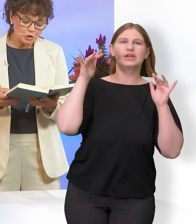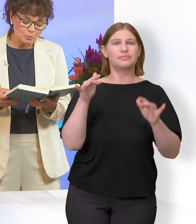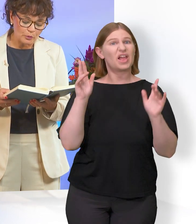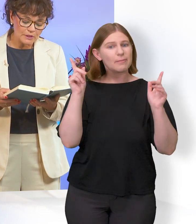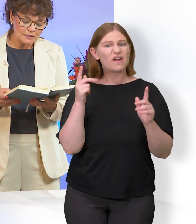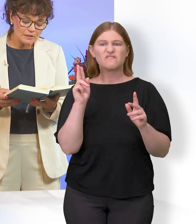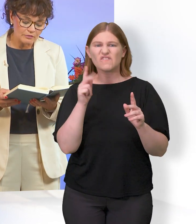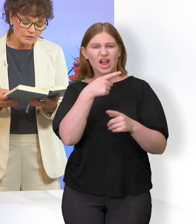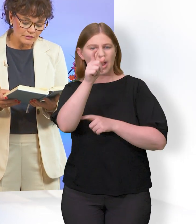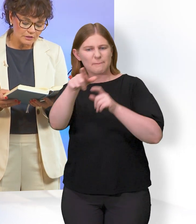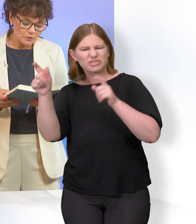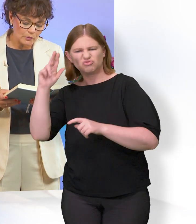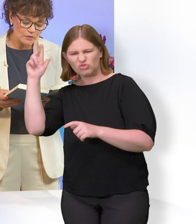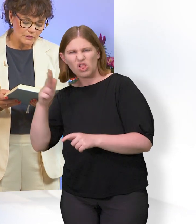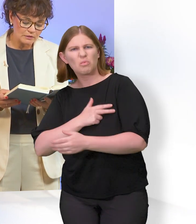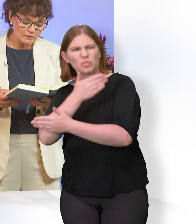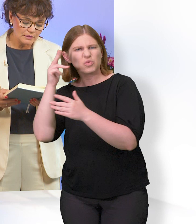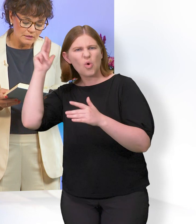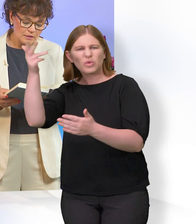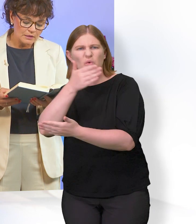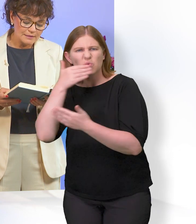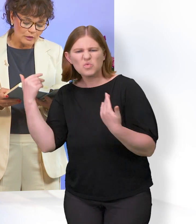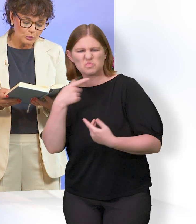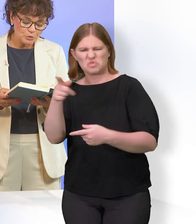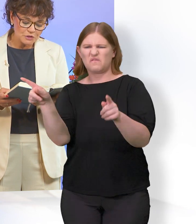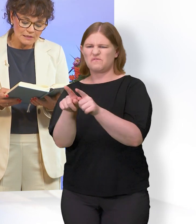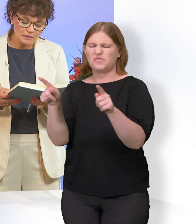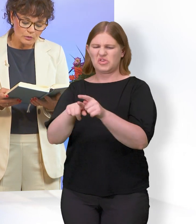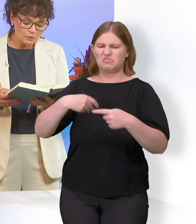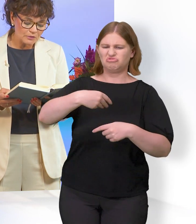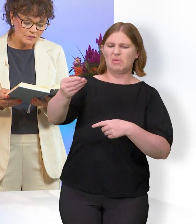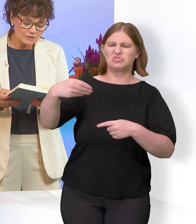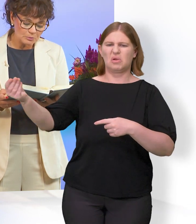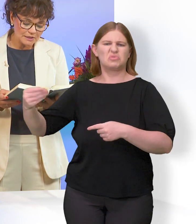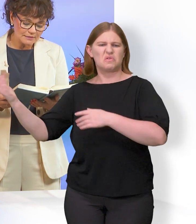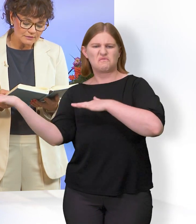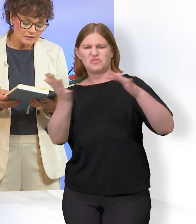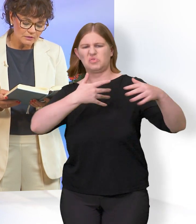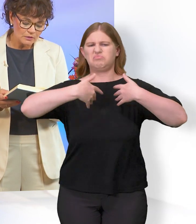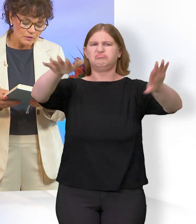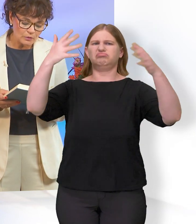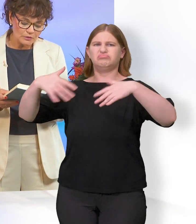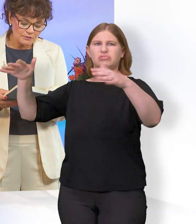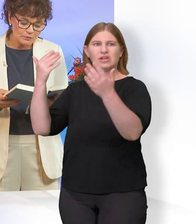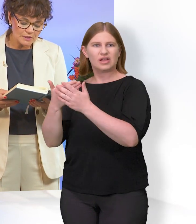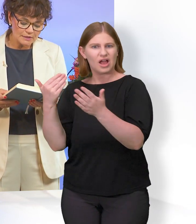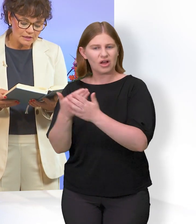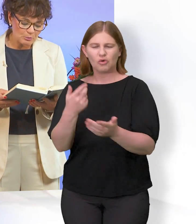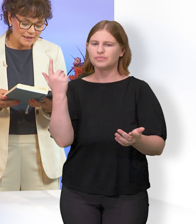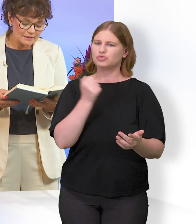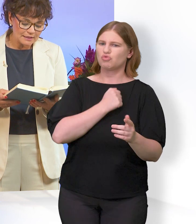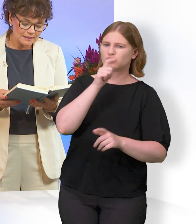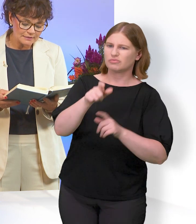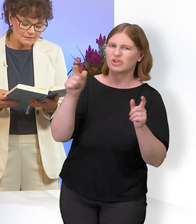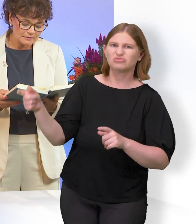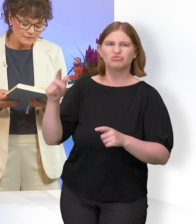sondern wie Spreu, die der Wind zerstreut. Darum bestehen die Gottlosen nicht im Gericht, noch die Sünder in der